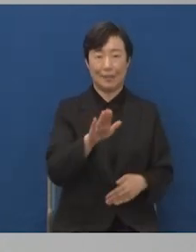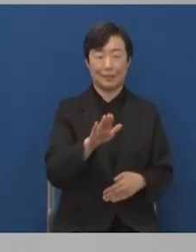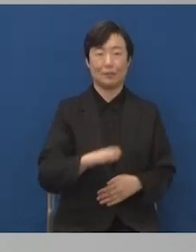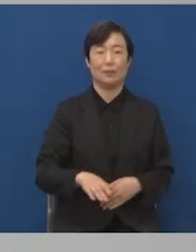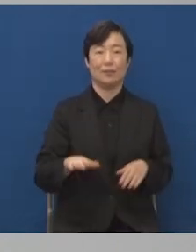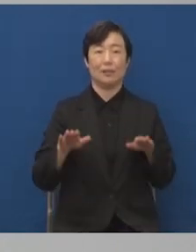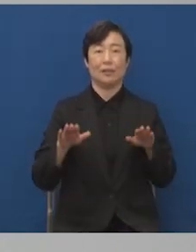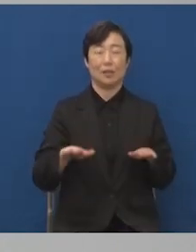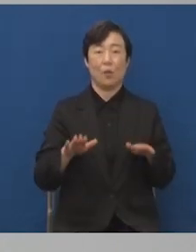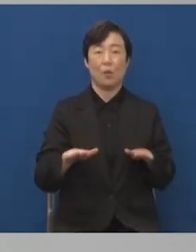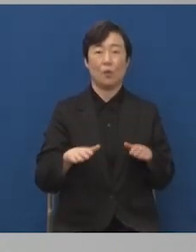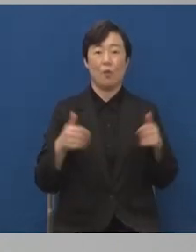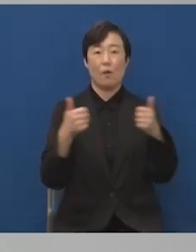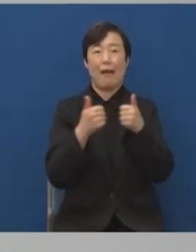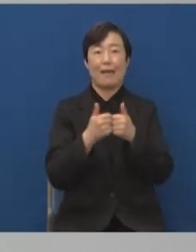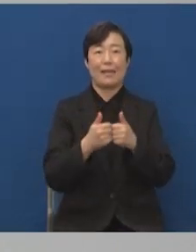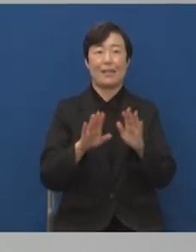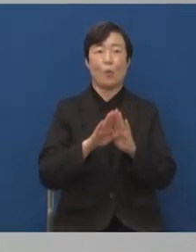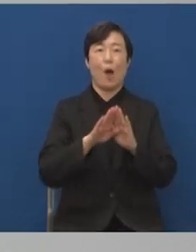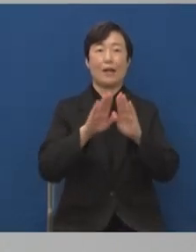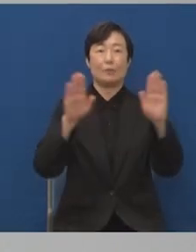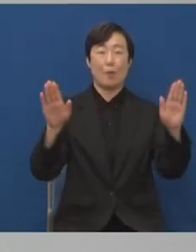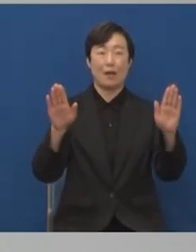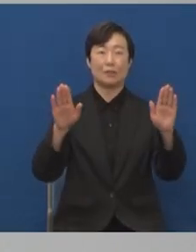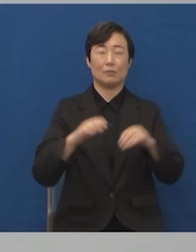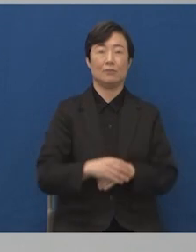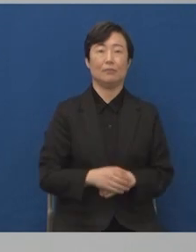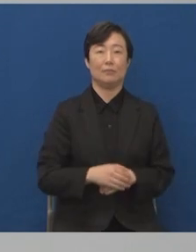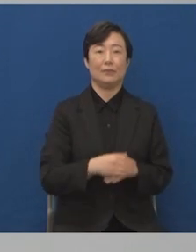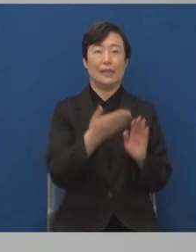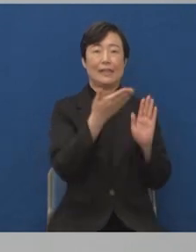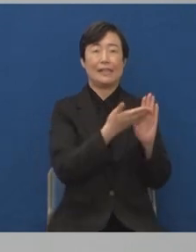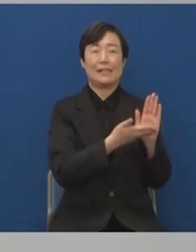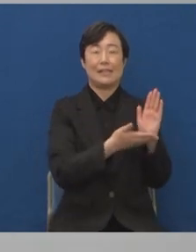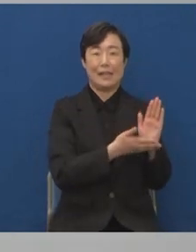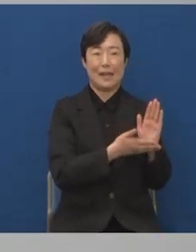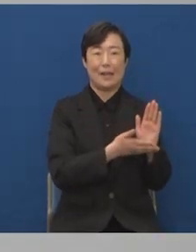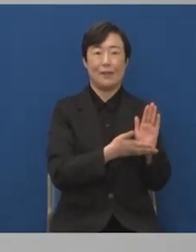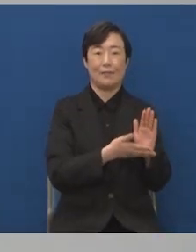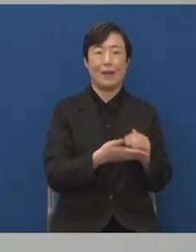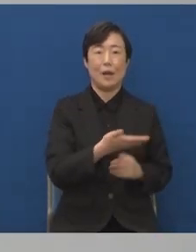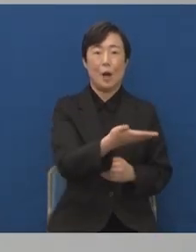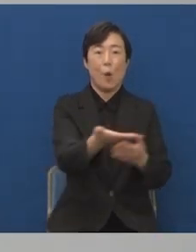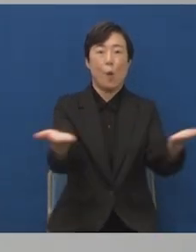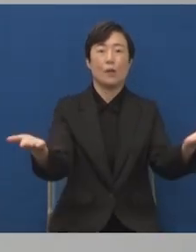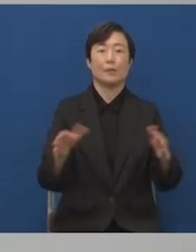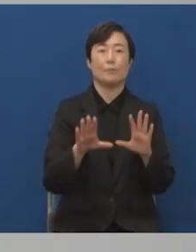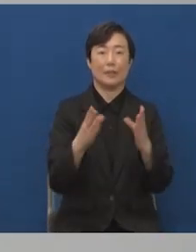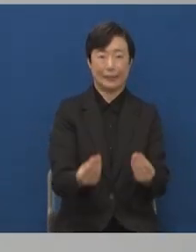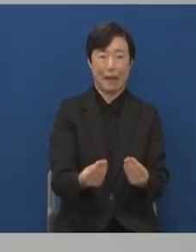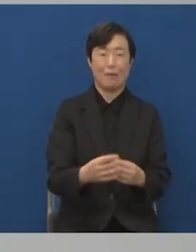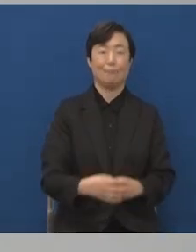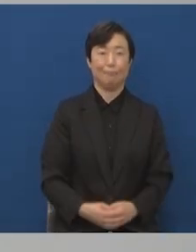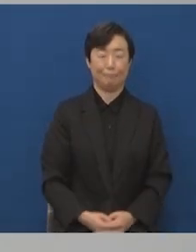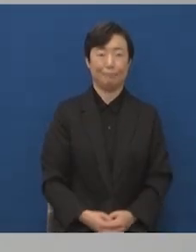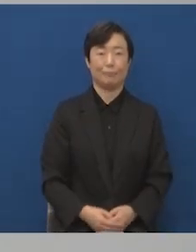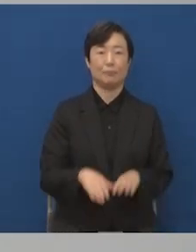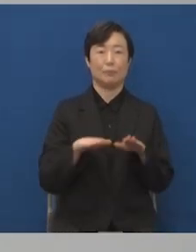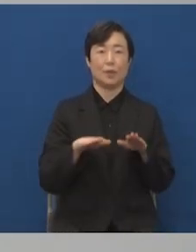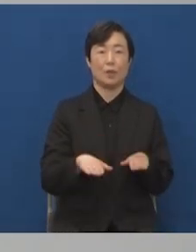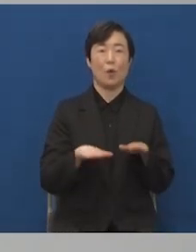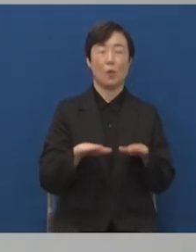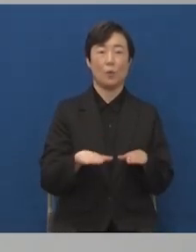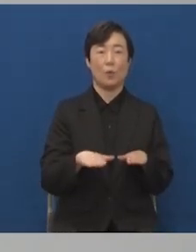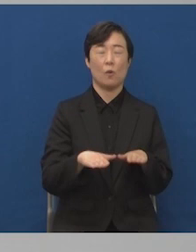の会議を開きます。本日の議事日程は席上に配布いたしておきました。本日の会